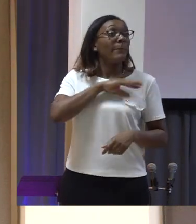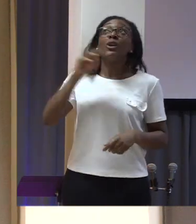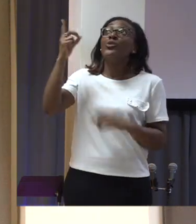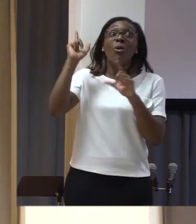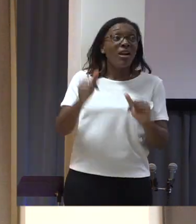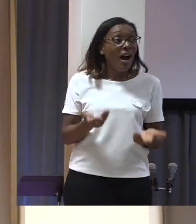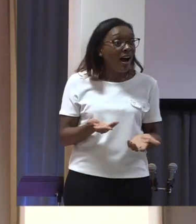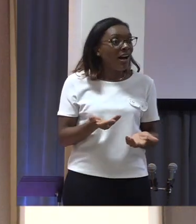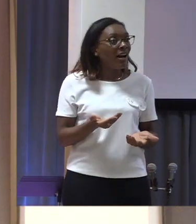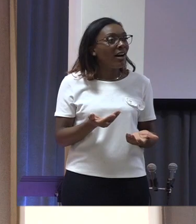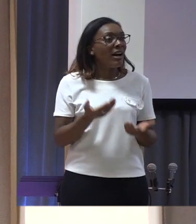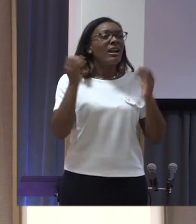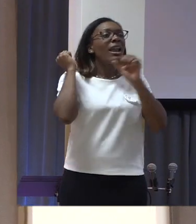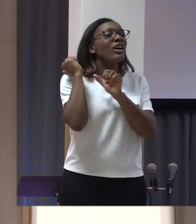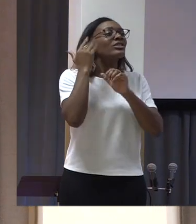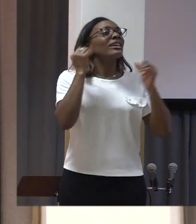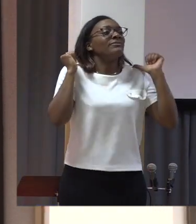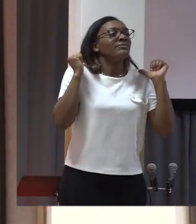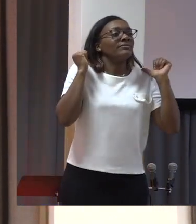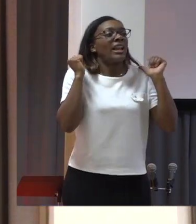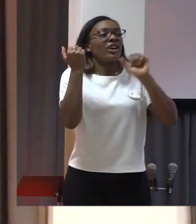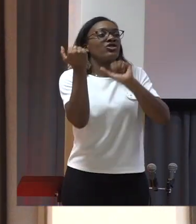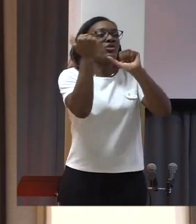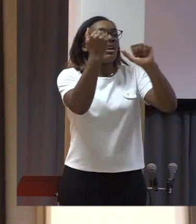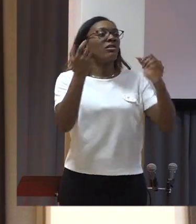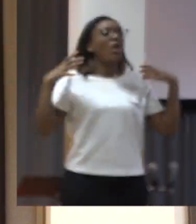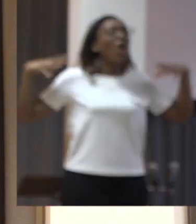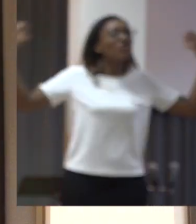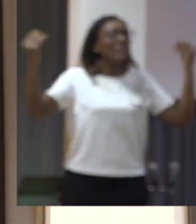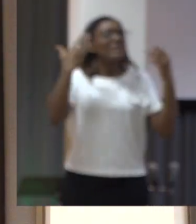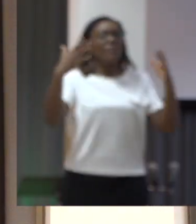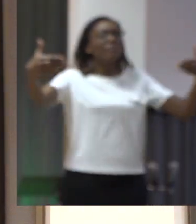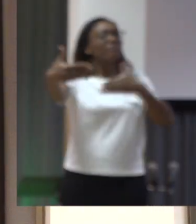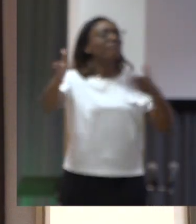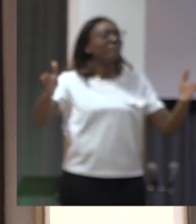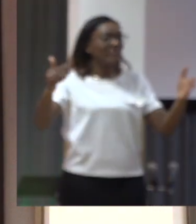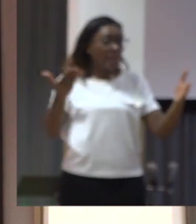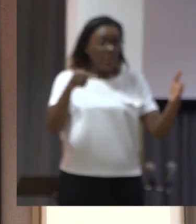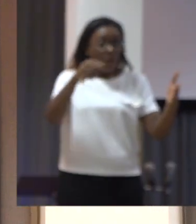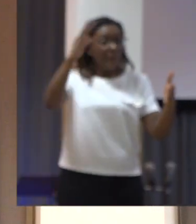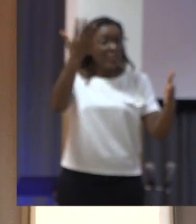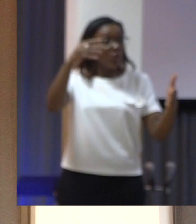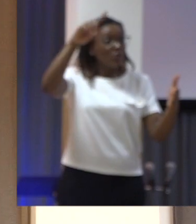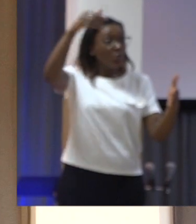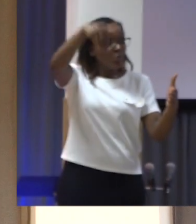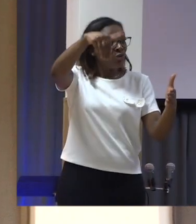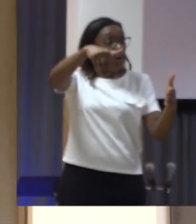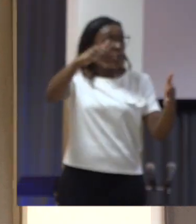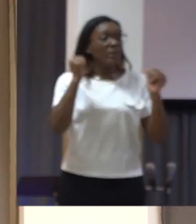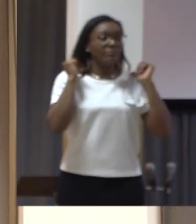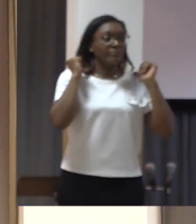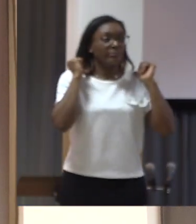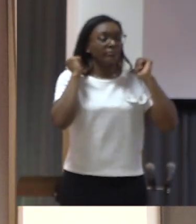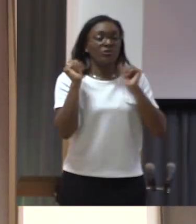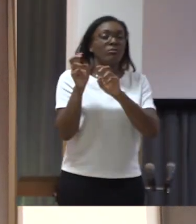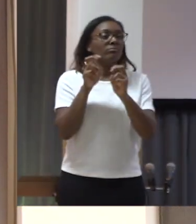Il transportait l'arche de l'Alliance qui typifiait la présence de Dieu. Si Dieu ne disait